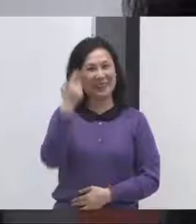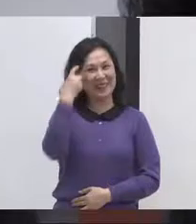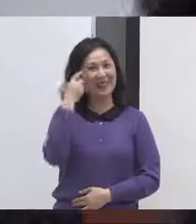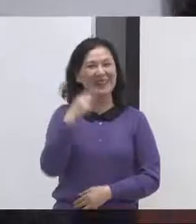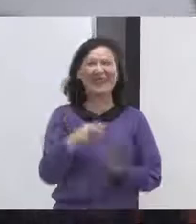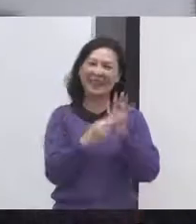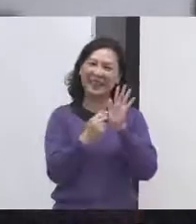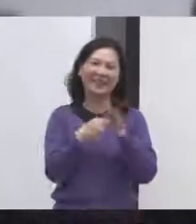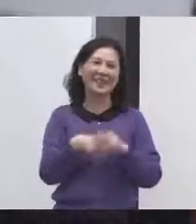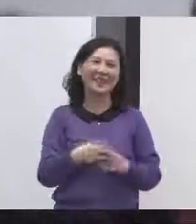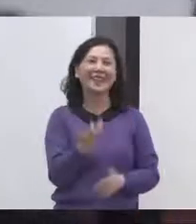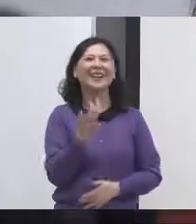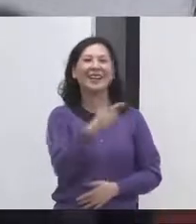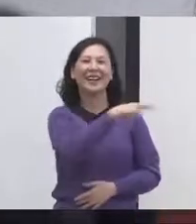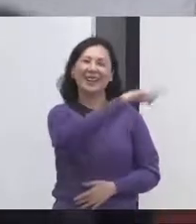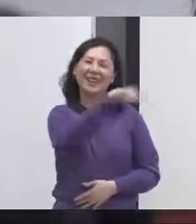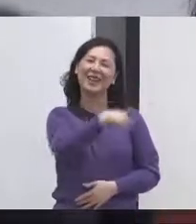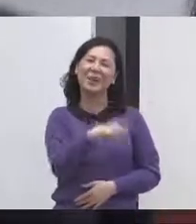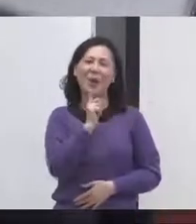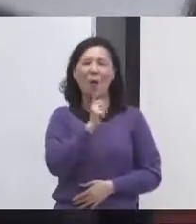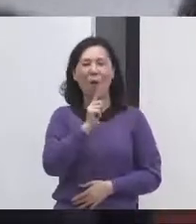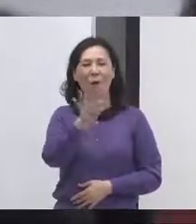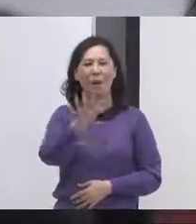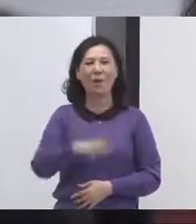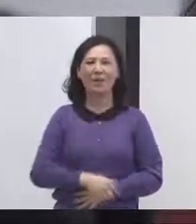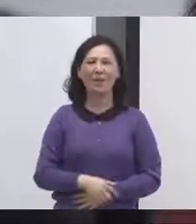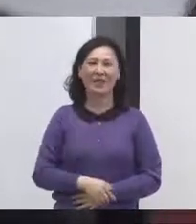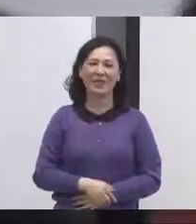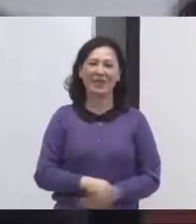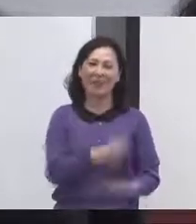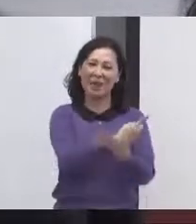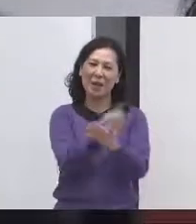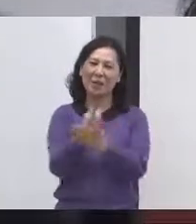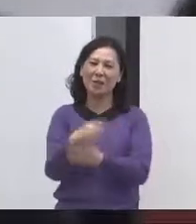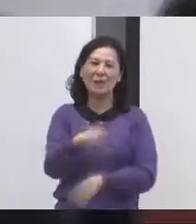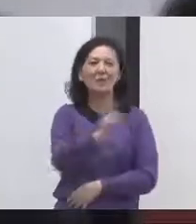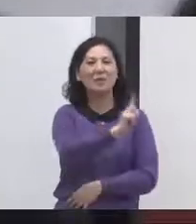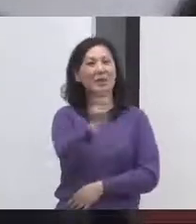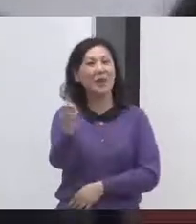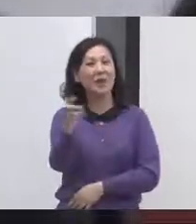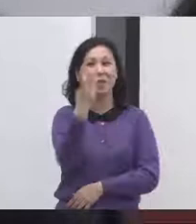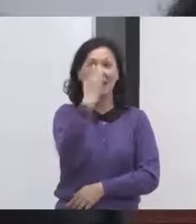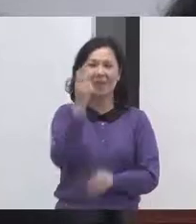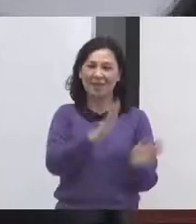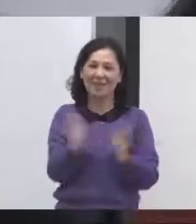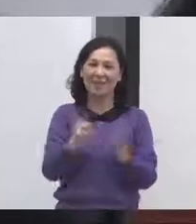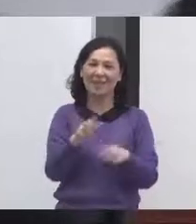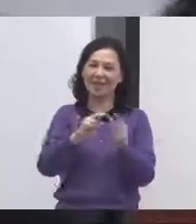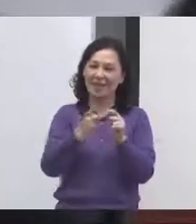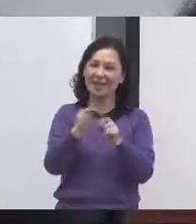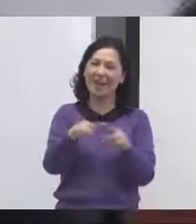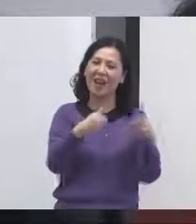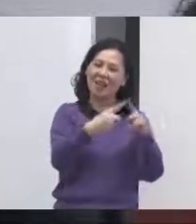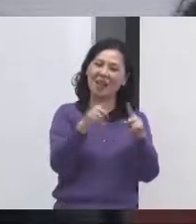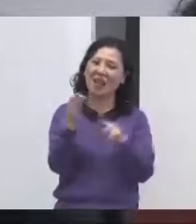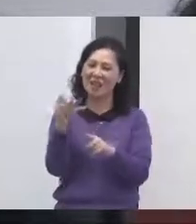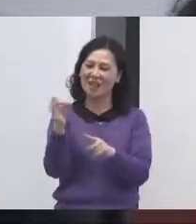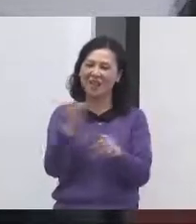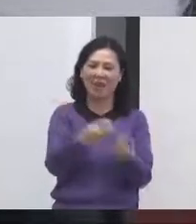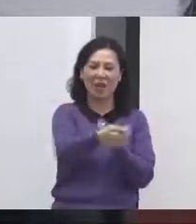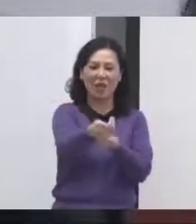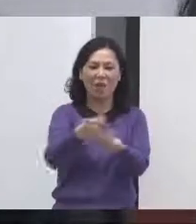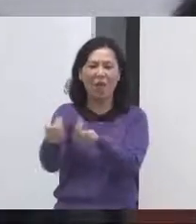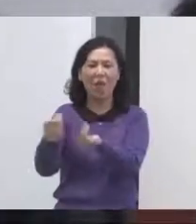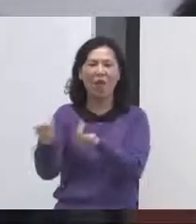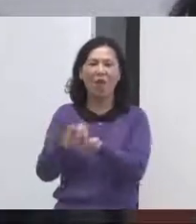刚才几位都讲蛮多的，任何的治理其实都牵涉到资源的分配，所以才会有治理的议题。那居